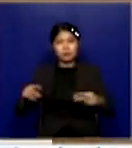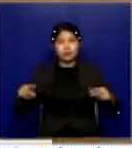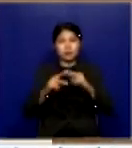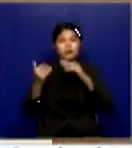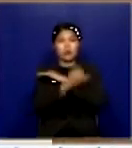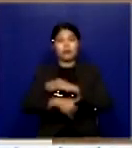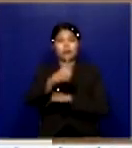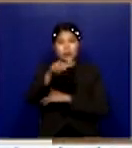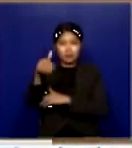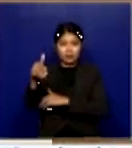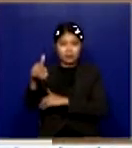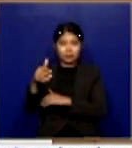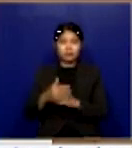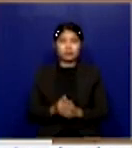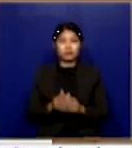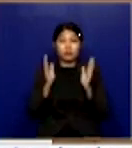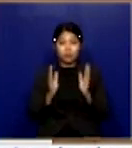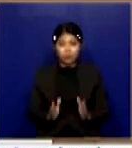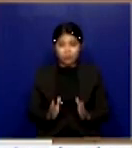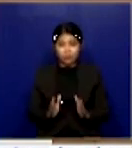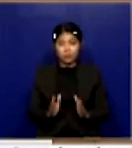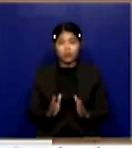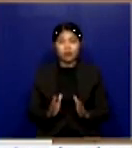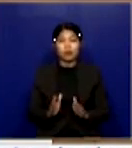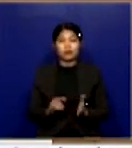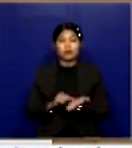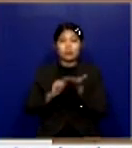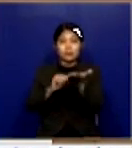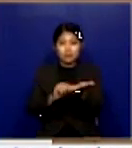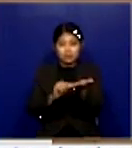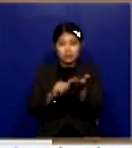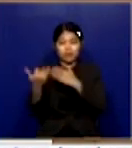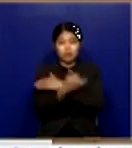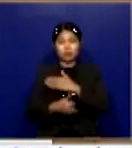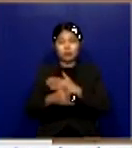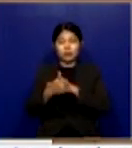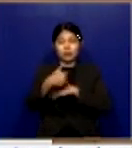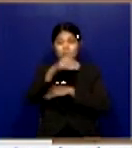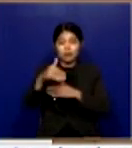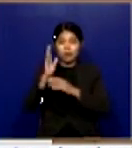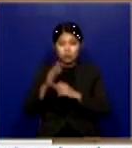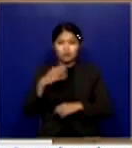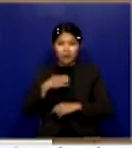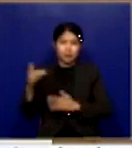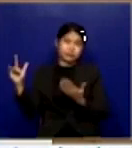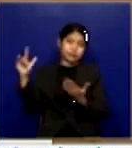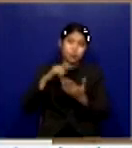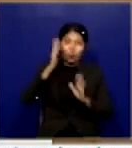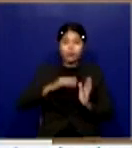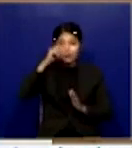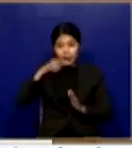ตัวการต่างประเทศก็มีผู้ที่แสดงความต้องการนะครับคนไทยและคนต่างประเทศ